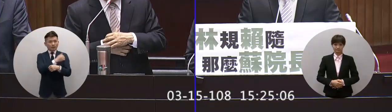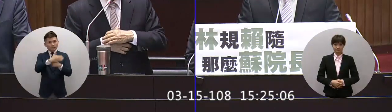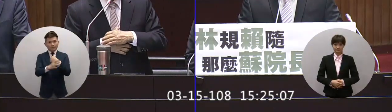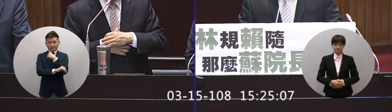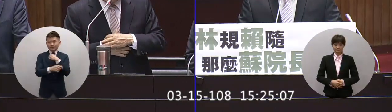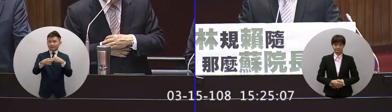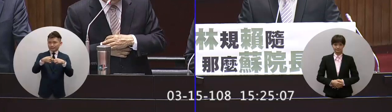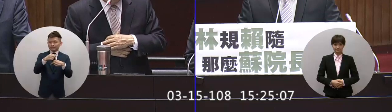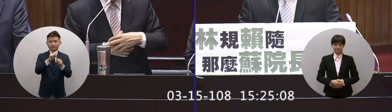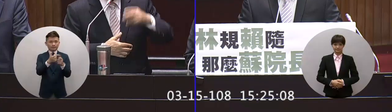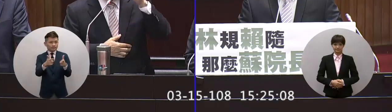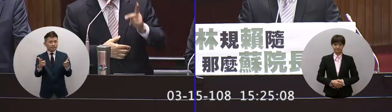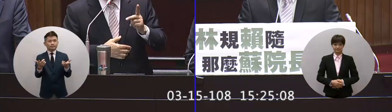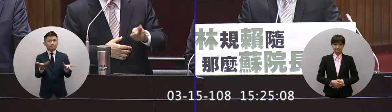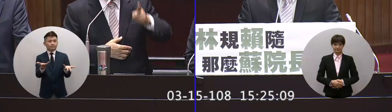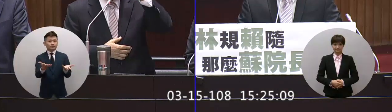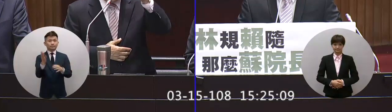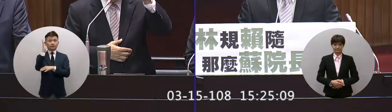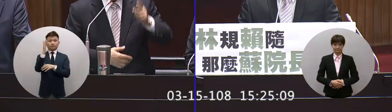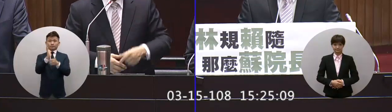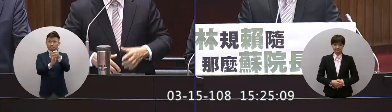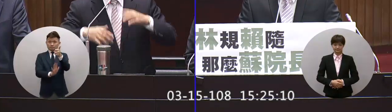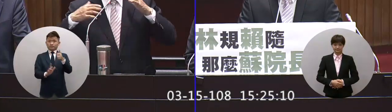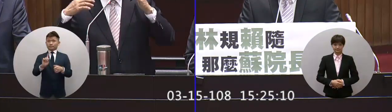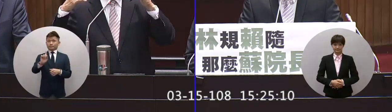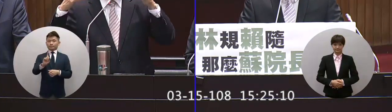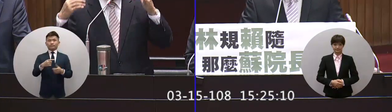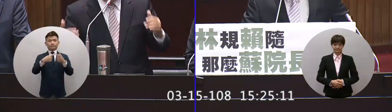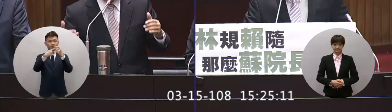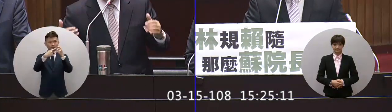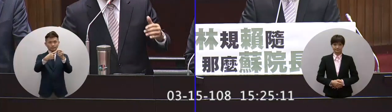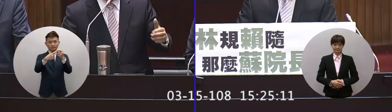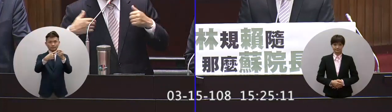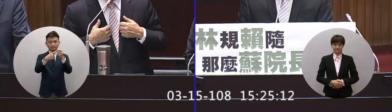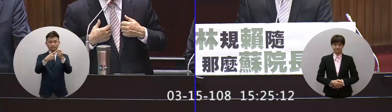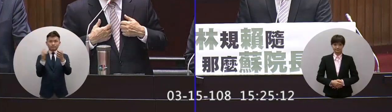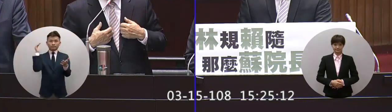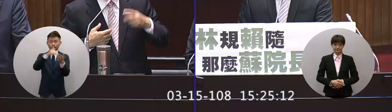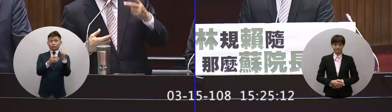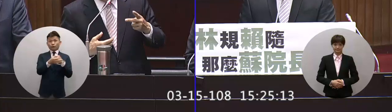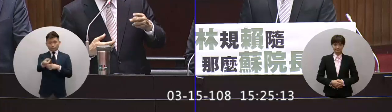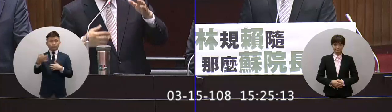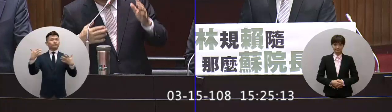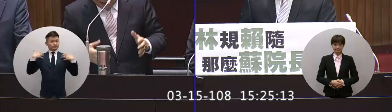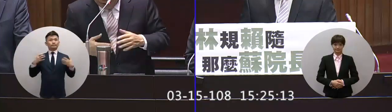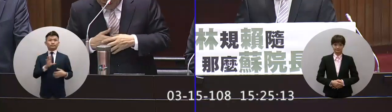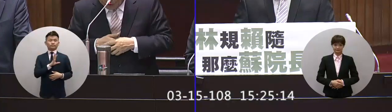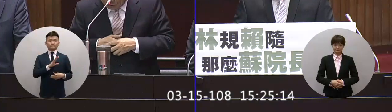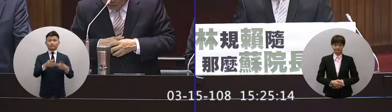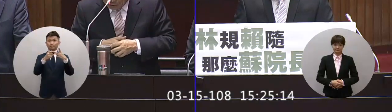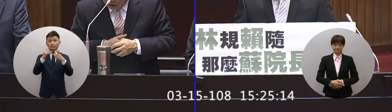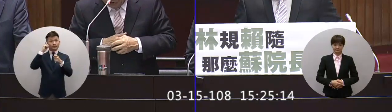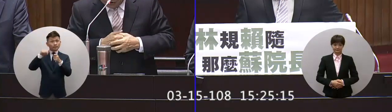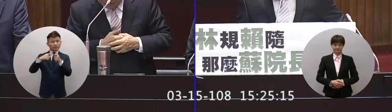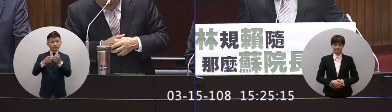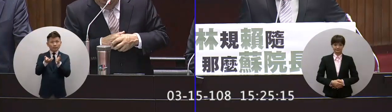金等的相关事项，政府的态度，第一就是绝对负最终给付的责任，第二在明年的